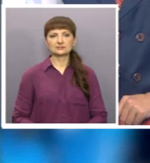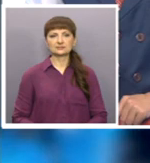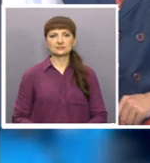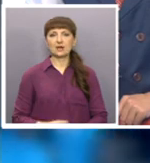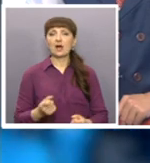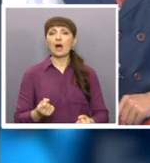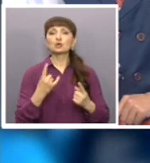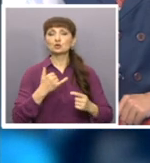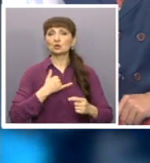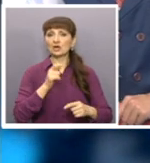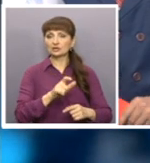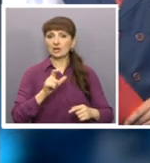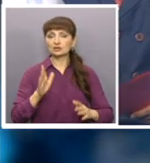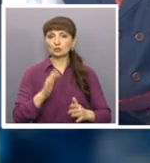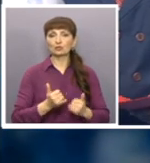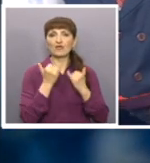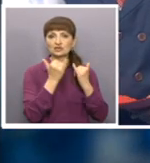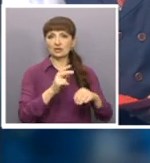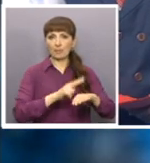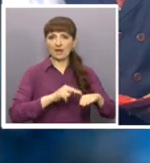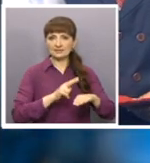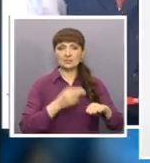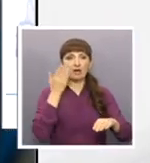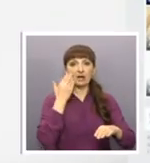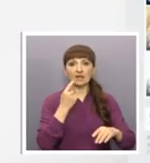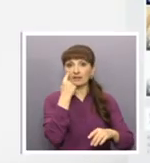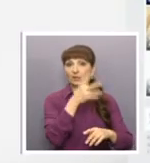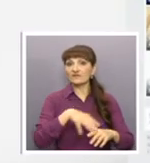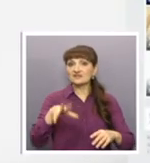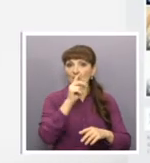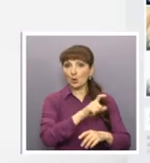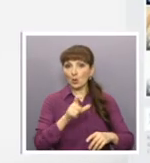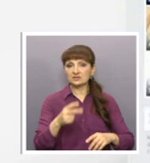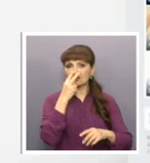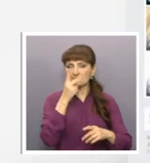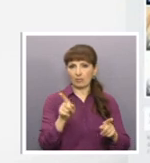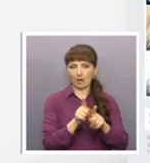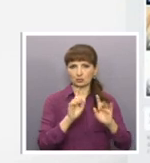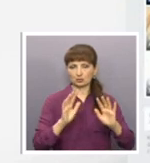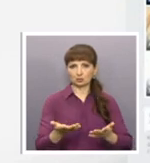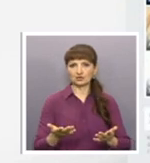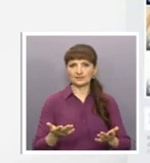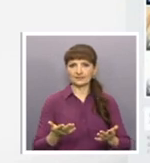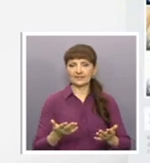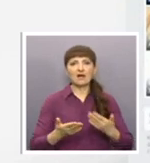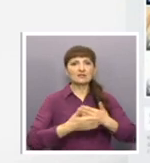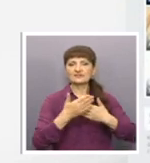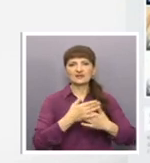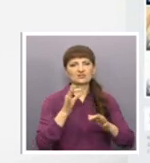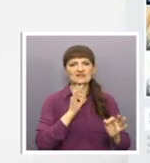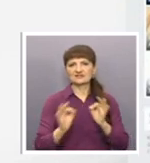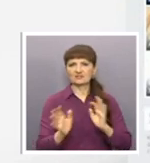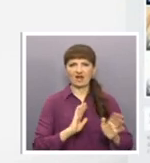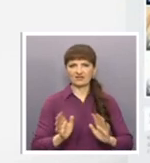Откуда у наших граждан будет уважение к полицейским, когда на глазах у всего Казахстана происходит подобное? Приговор несправедливый.